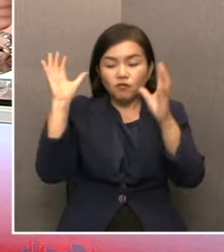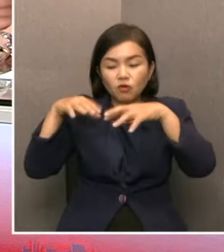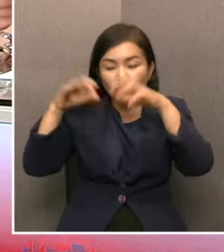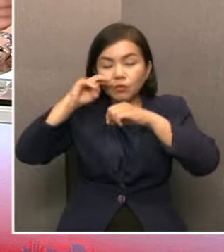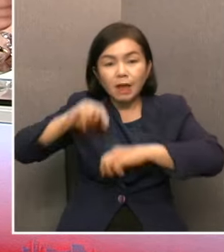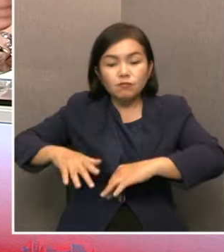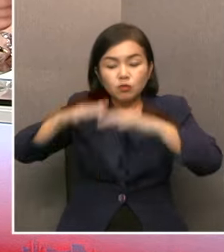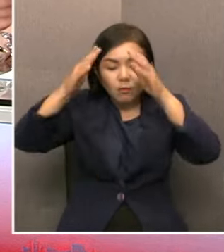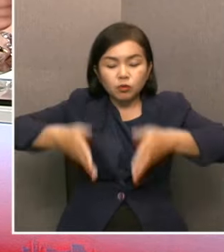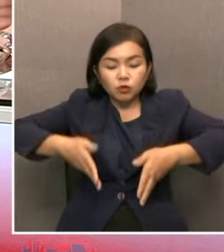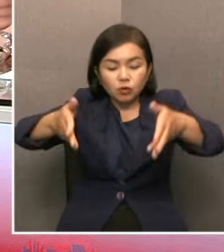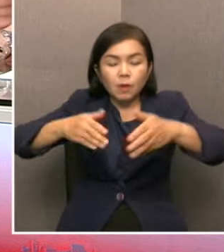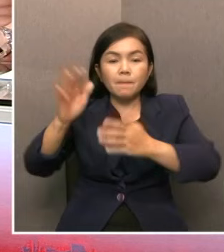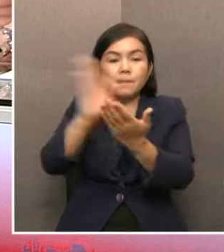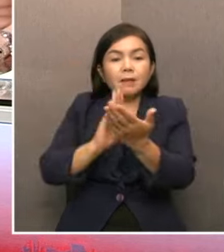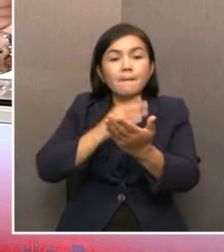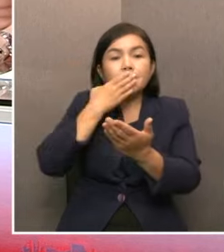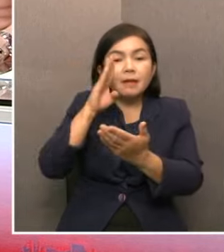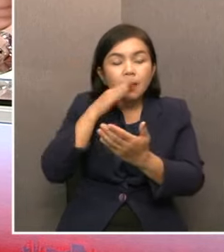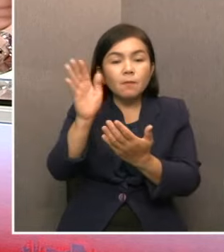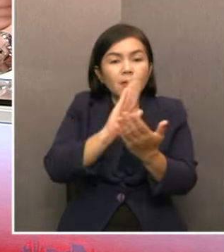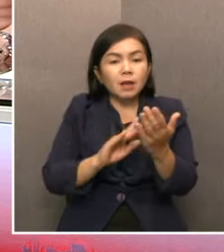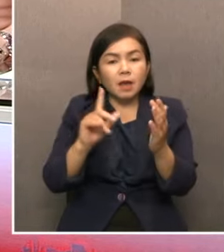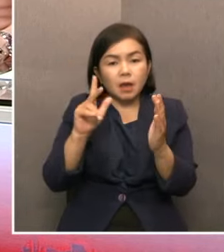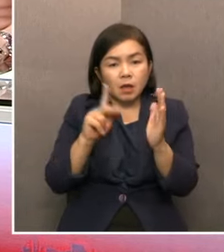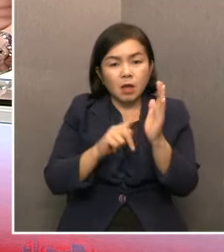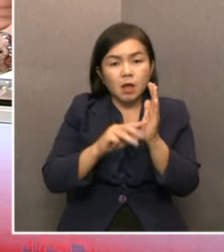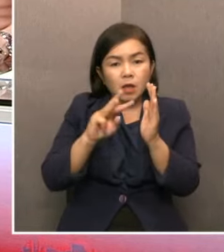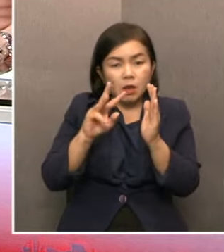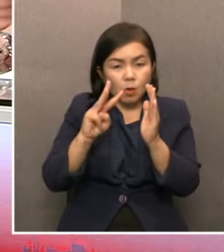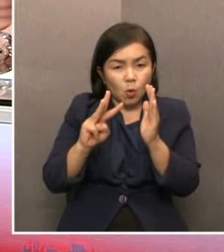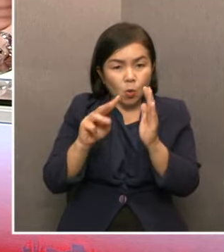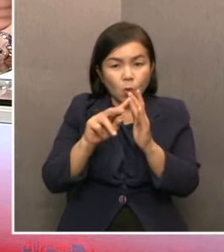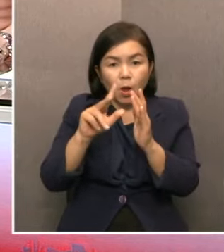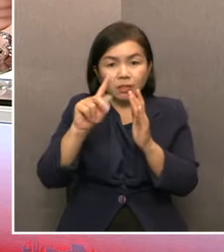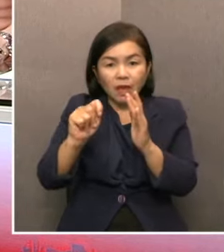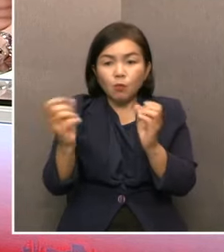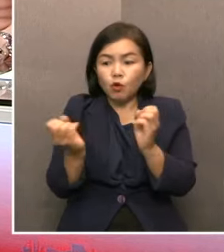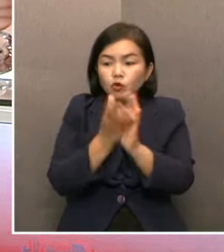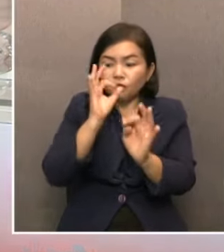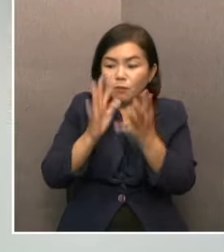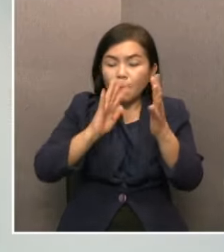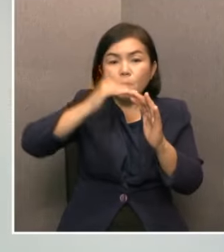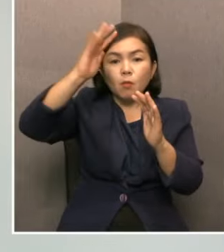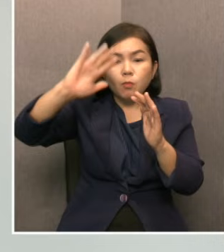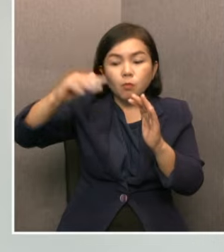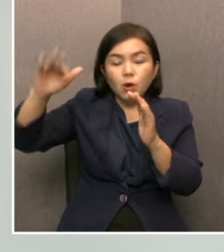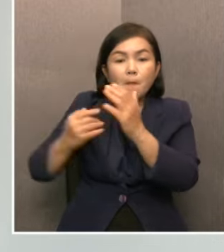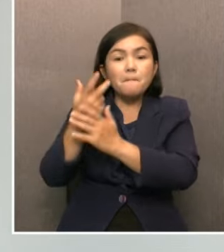ท่วมถนนกลางเมืองนะคะส่วนโกเตมาลานะคะก็เจอกับไฟป่าลุกลามบนภูเขาไฟไปดูภาพกัน